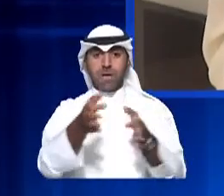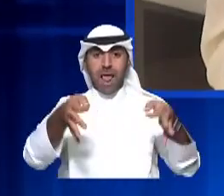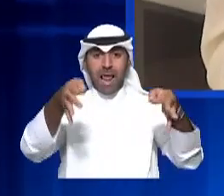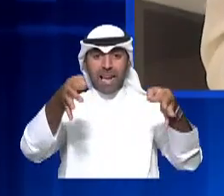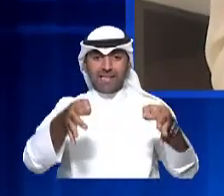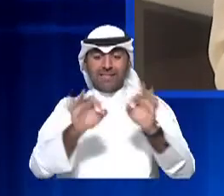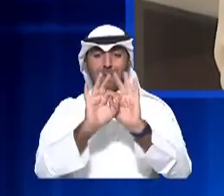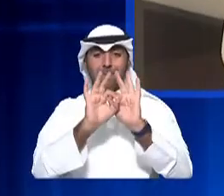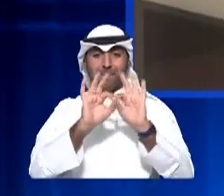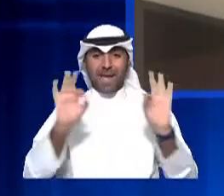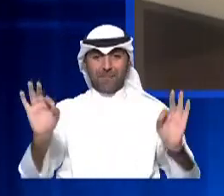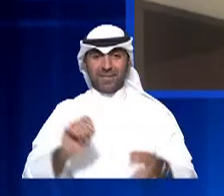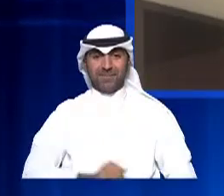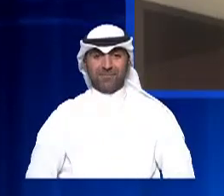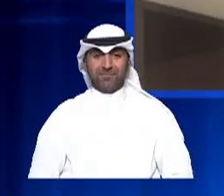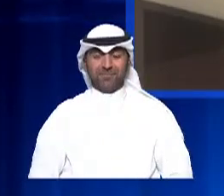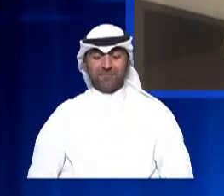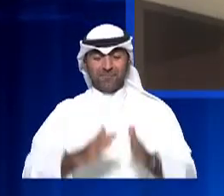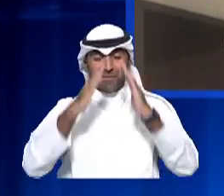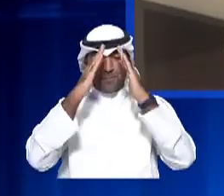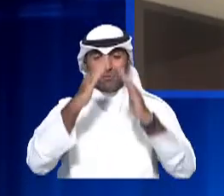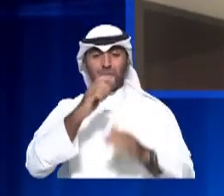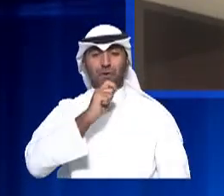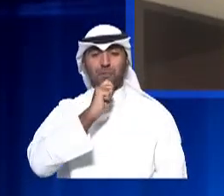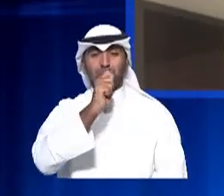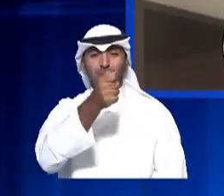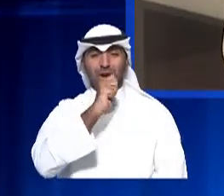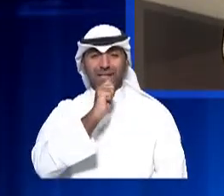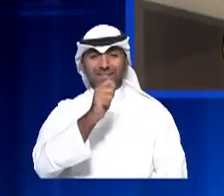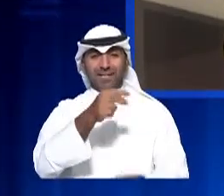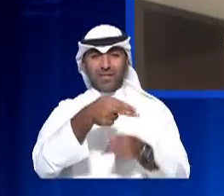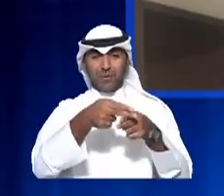بالقوانين. عودة لكم في الاستديو. شكرا للزميل فايز بطي، شكرا لك.